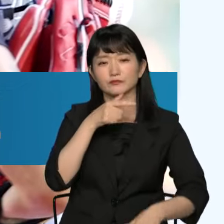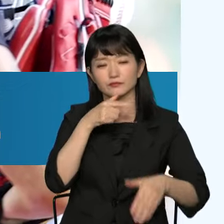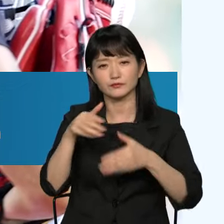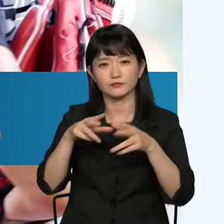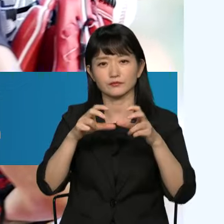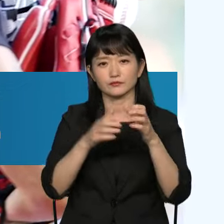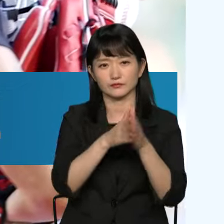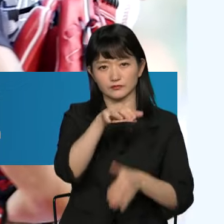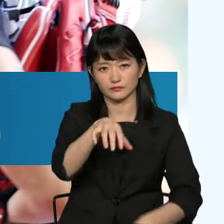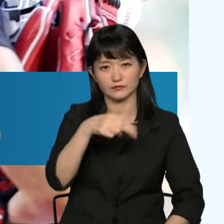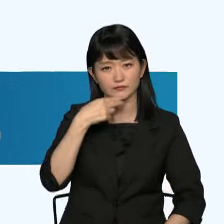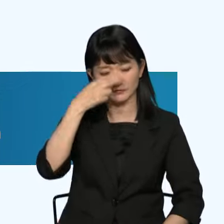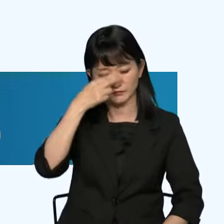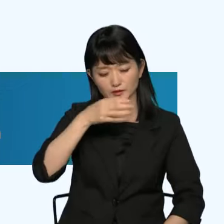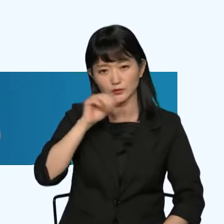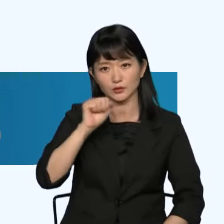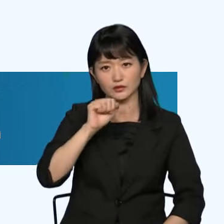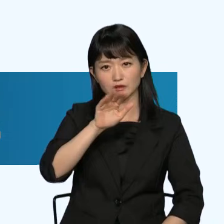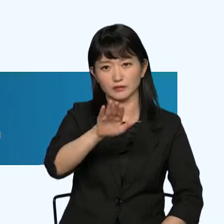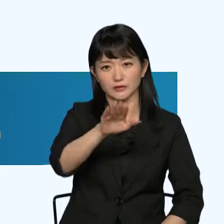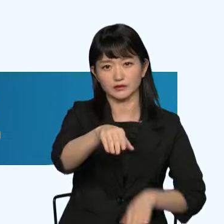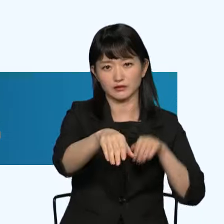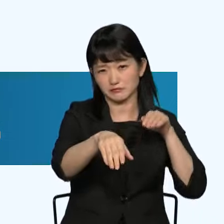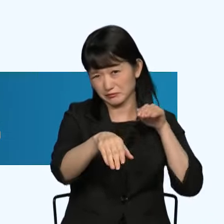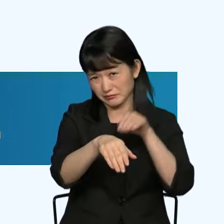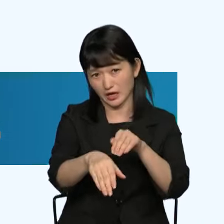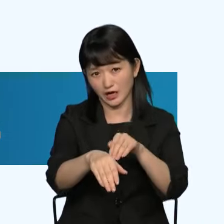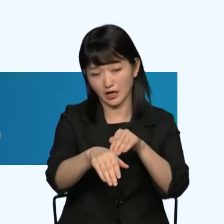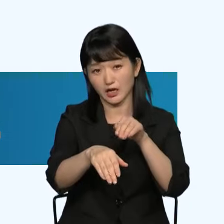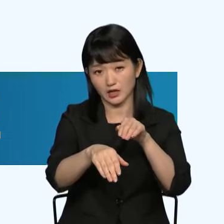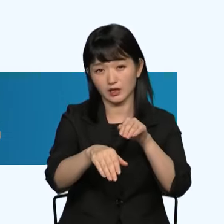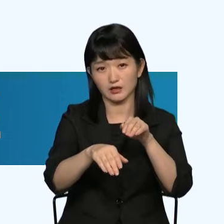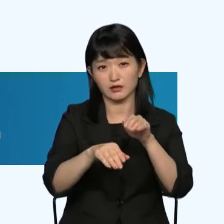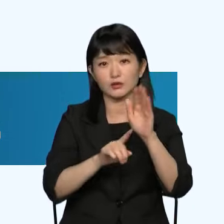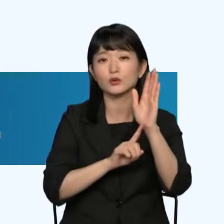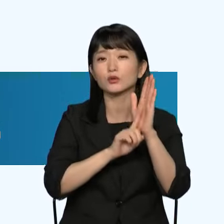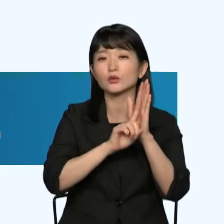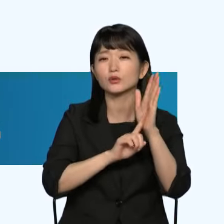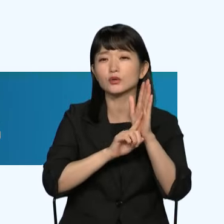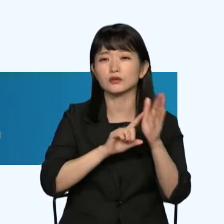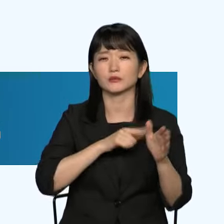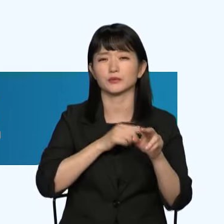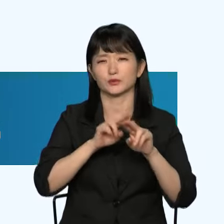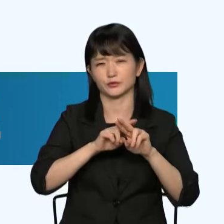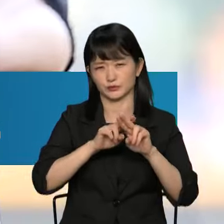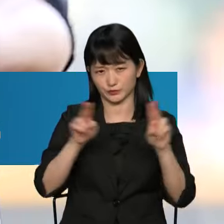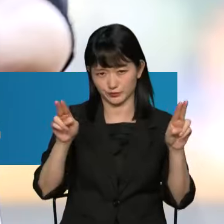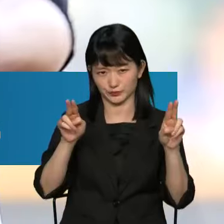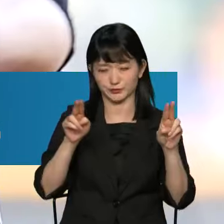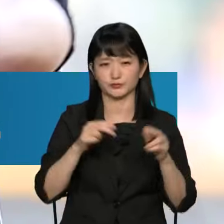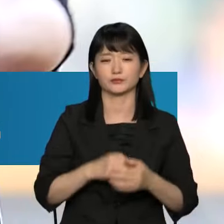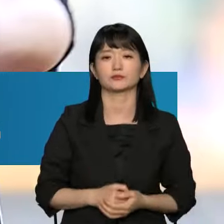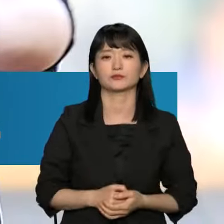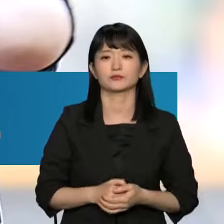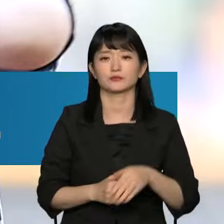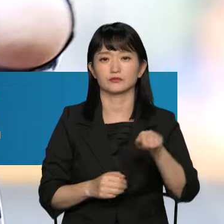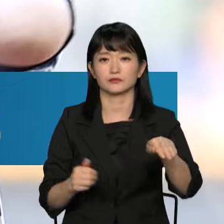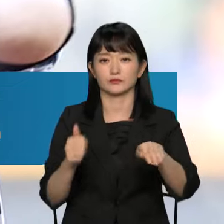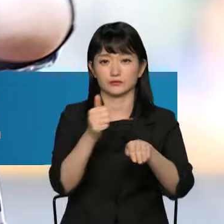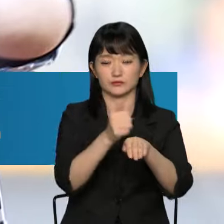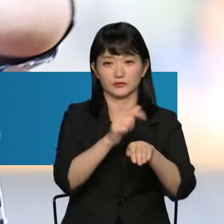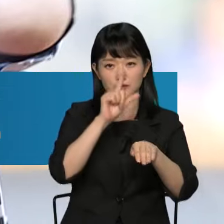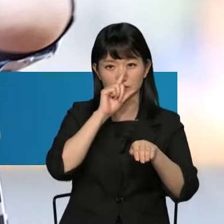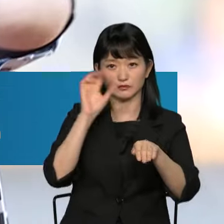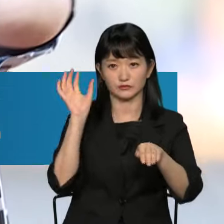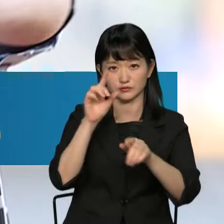성남시에서 음주운전을 하다 앞차의 범퍼를 들이받았는데 혈중 알코올 농도가 면허 취소 수준이었습니다. 함께 탔던